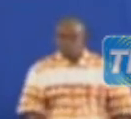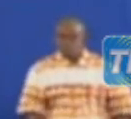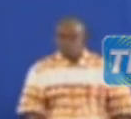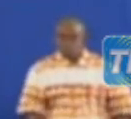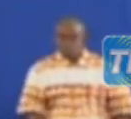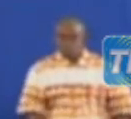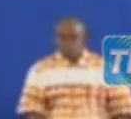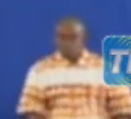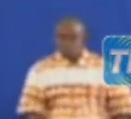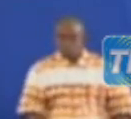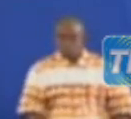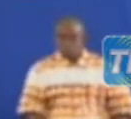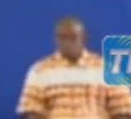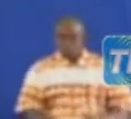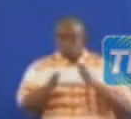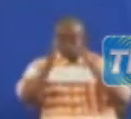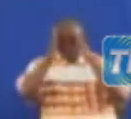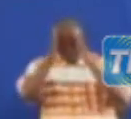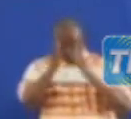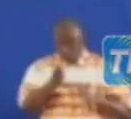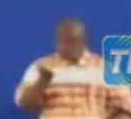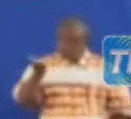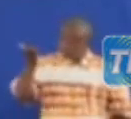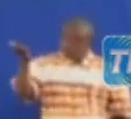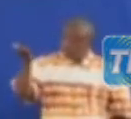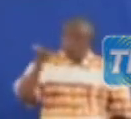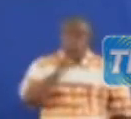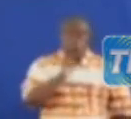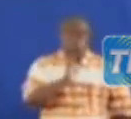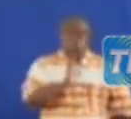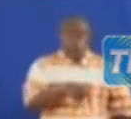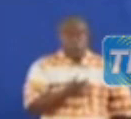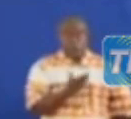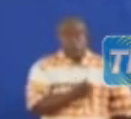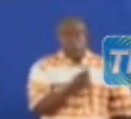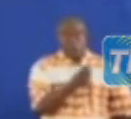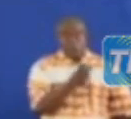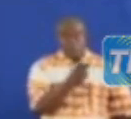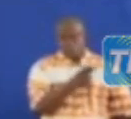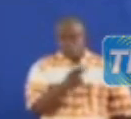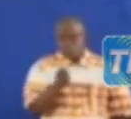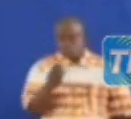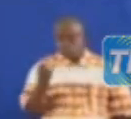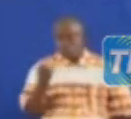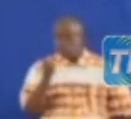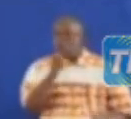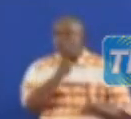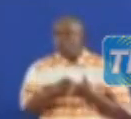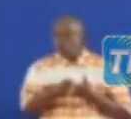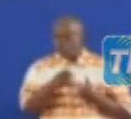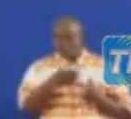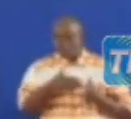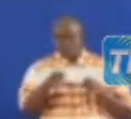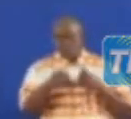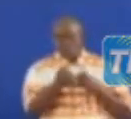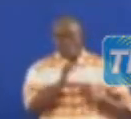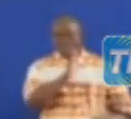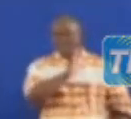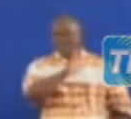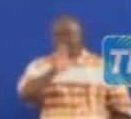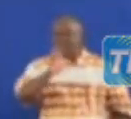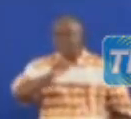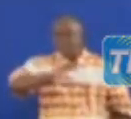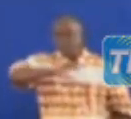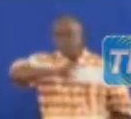Spika, katika mwaka wa fedha wa 2022-23, Ofisi ya Rais Temisemi na taasisi zake,